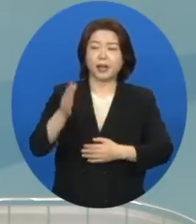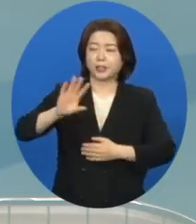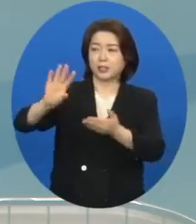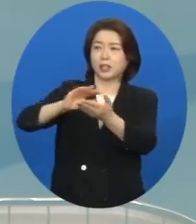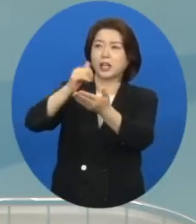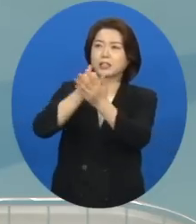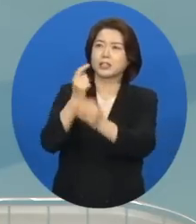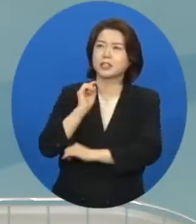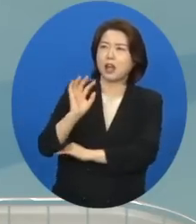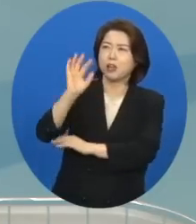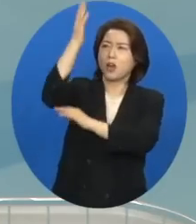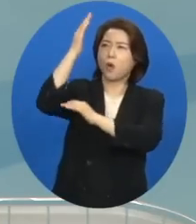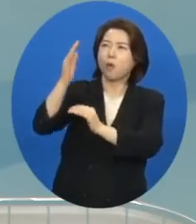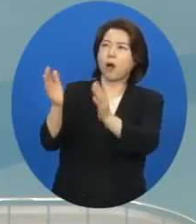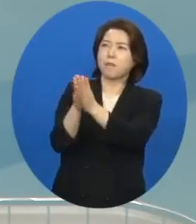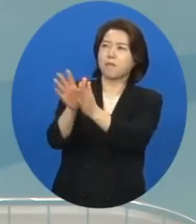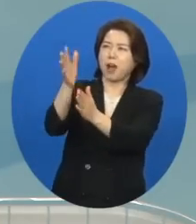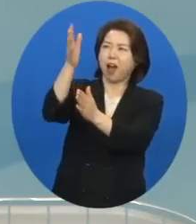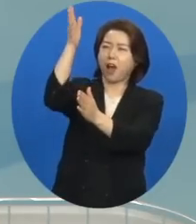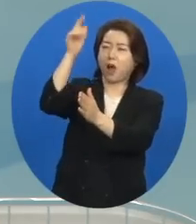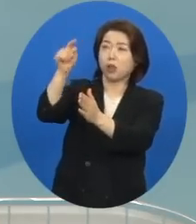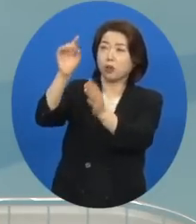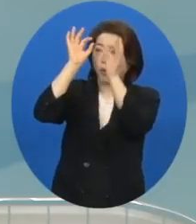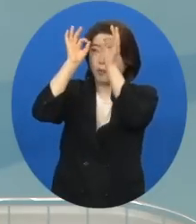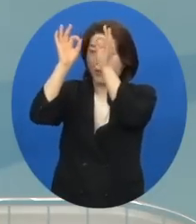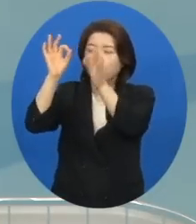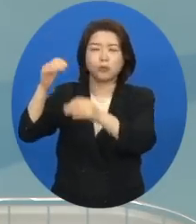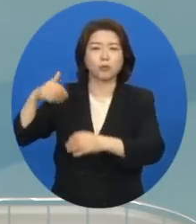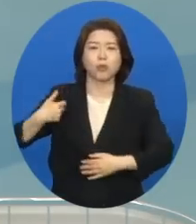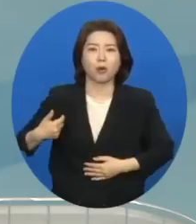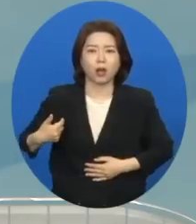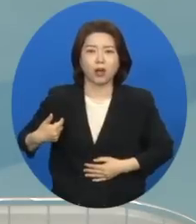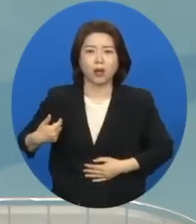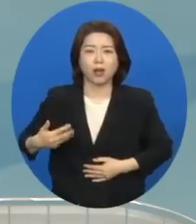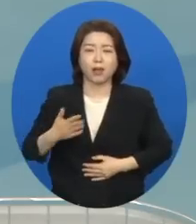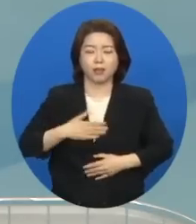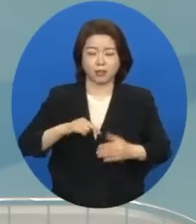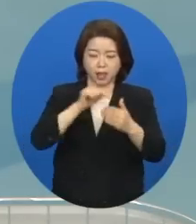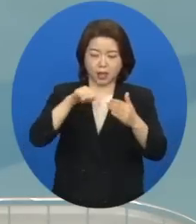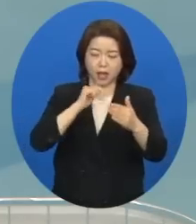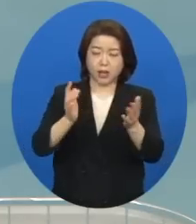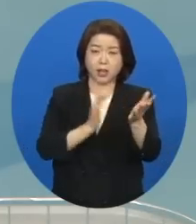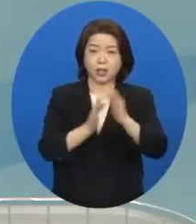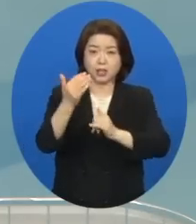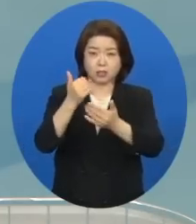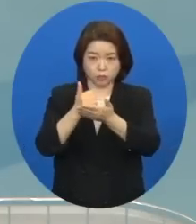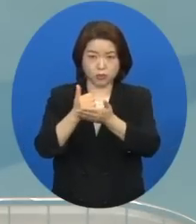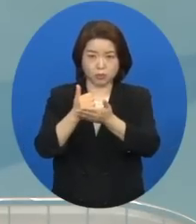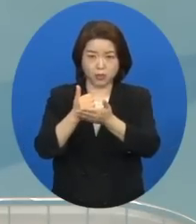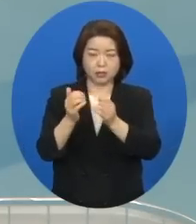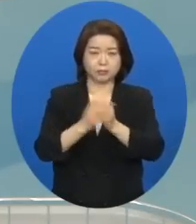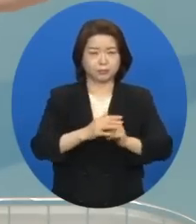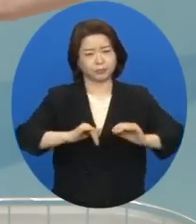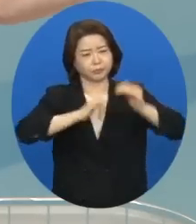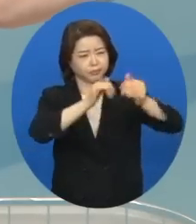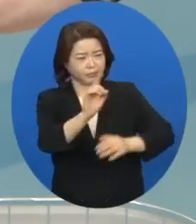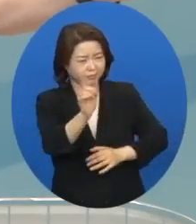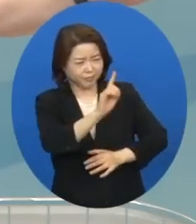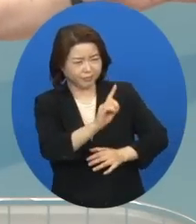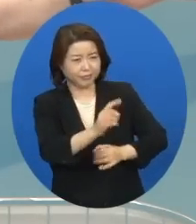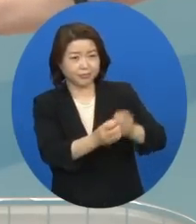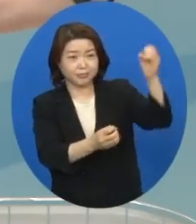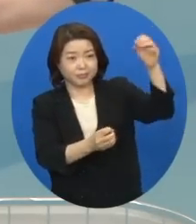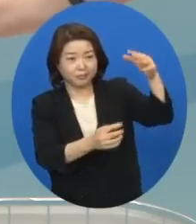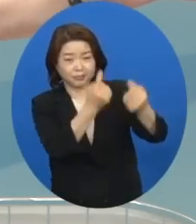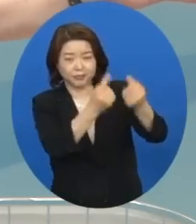그리스도의 영광의 광채라는 것은 모르겠어요. 도대체 내 안에 계신 예수님이 세상의 어떤 빛보다도